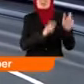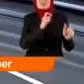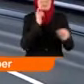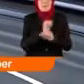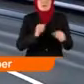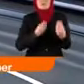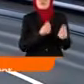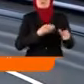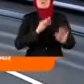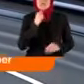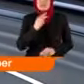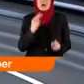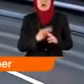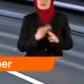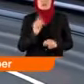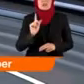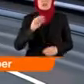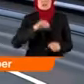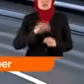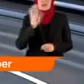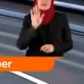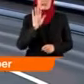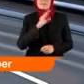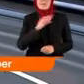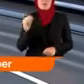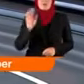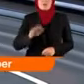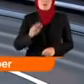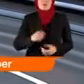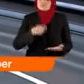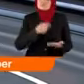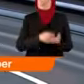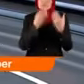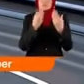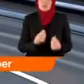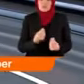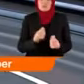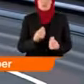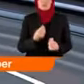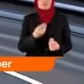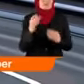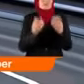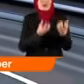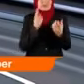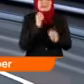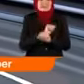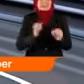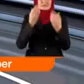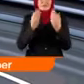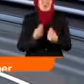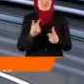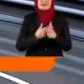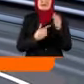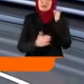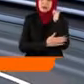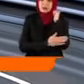acil ihtiyaçlar için 50 milyon ödenek gönderildiğini açıkladı afetzedelere devlet desteğim kira yardımı Hasan karşılama ve